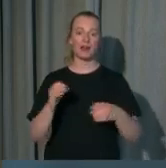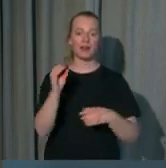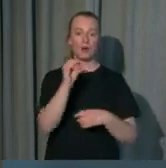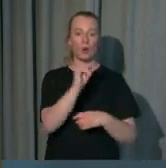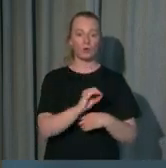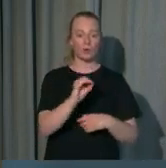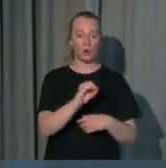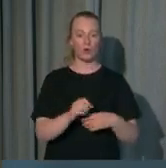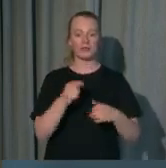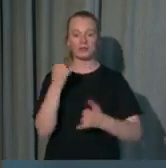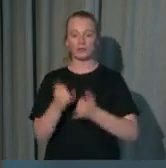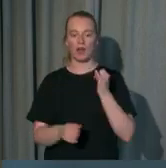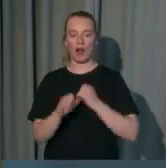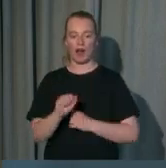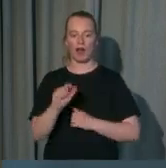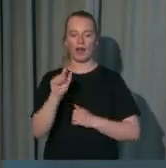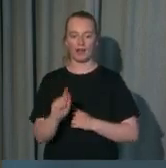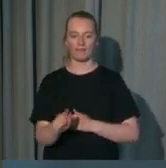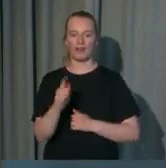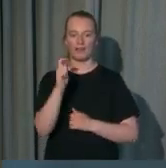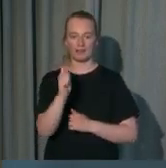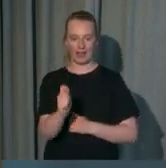AFP.